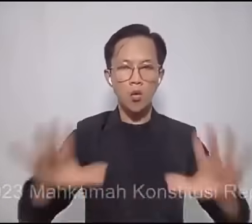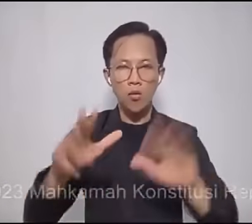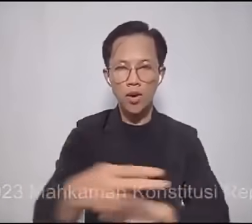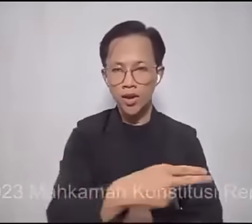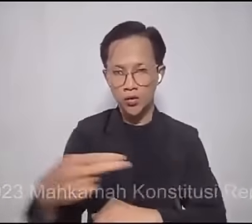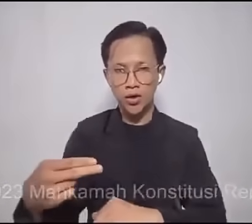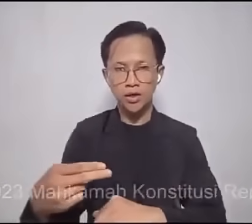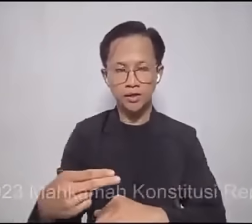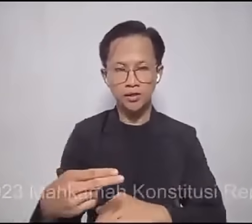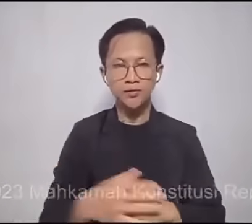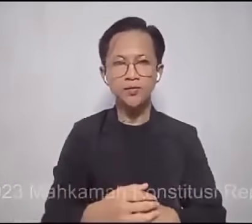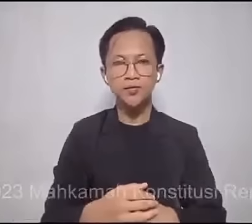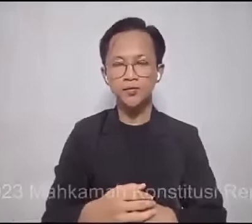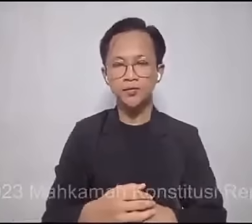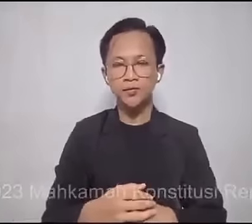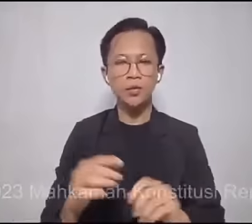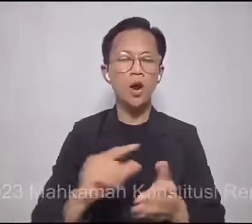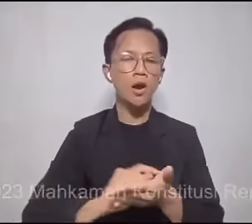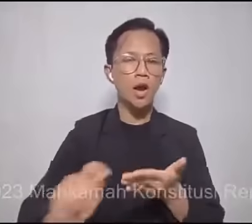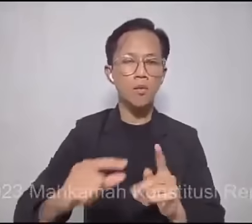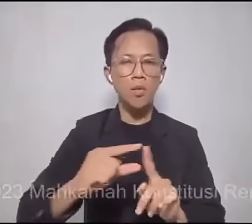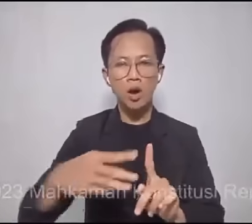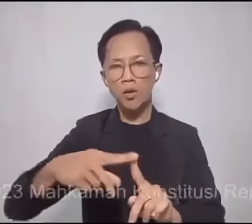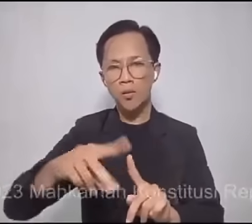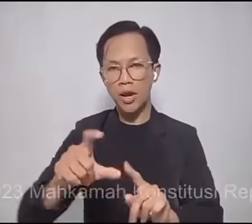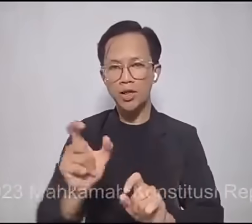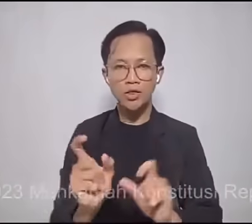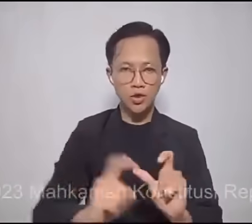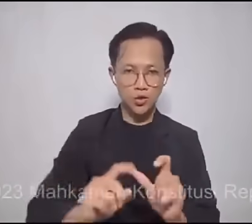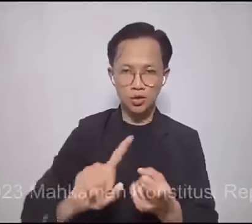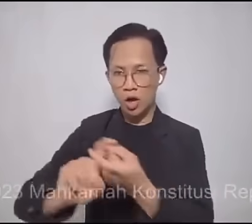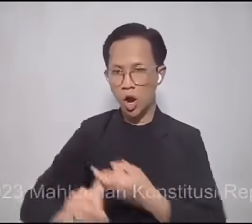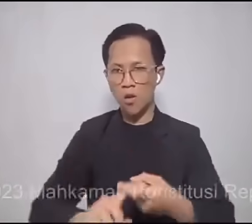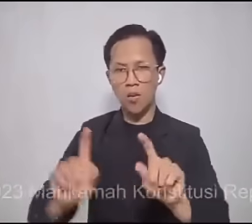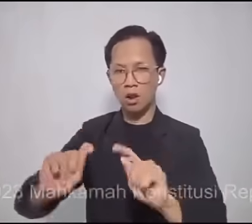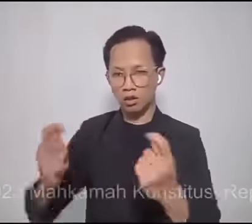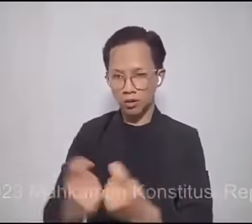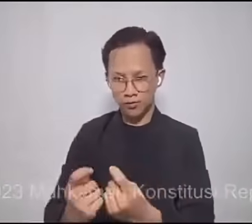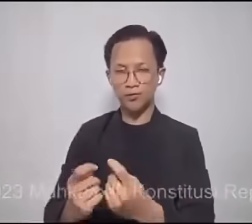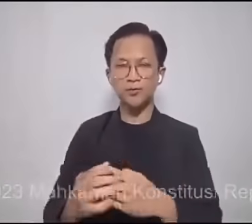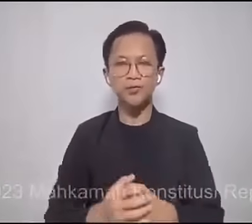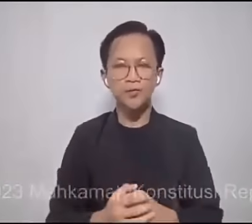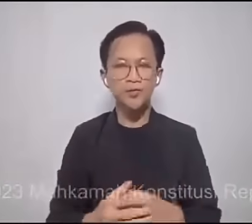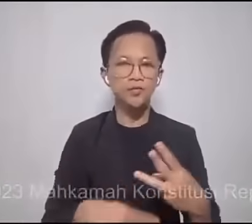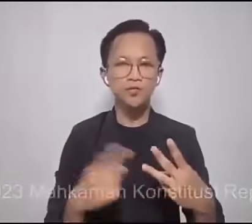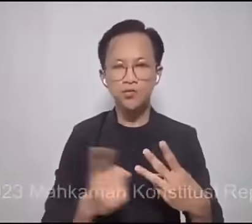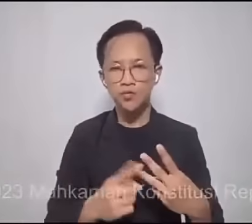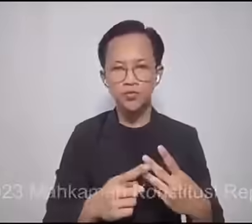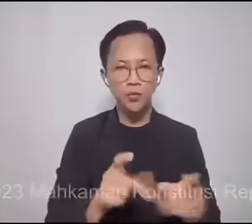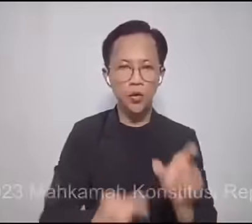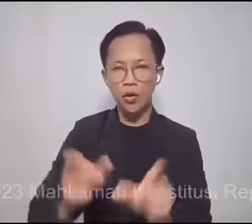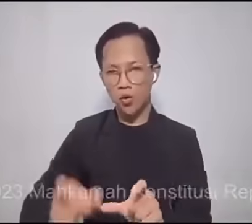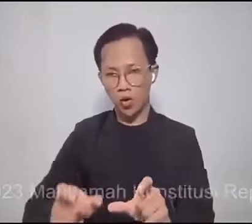saudara Petrus celestinus dan kawan-kawan tiga perorangan wargagara yang